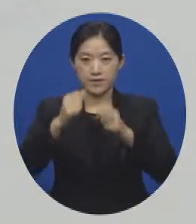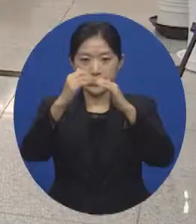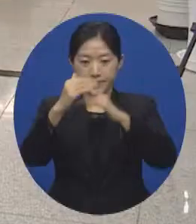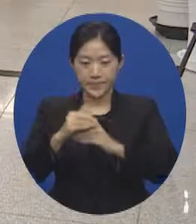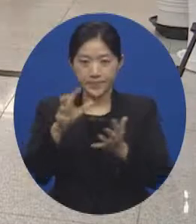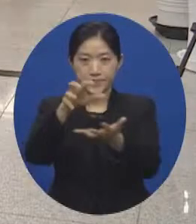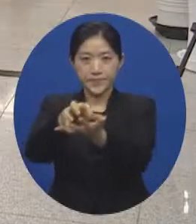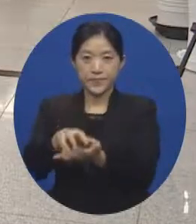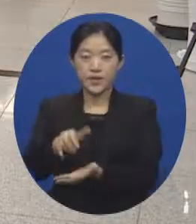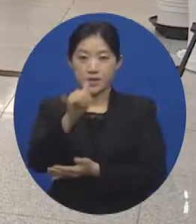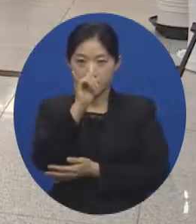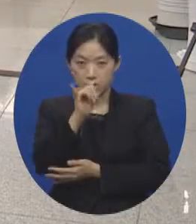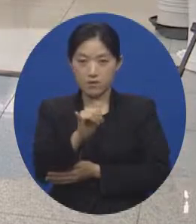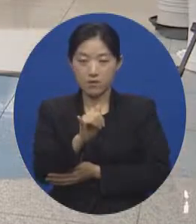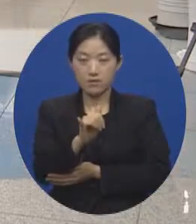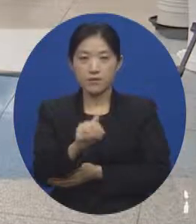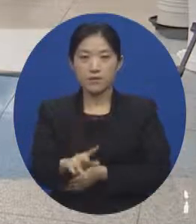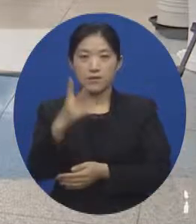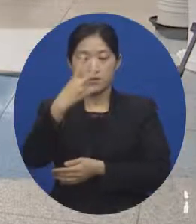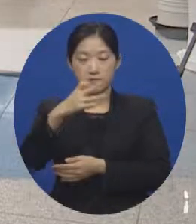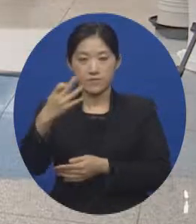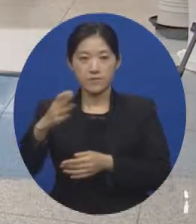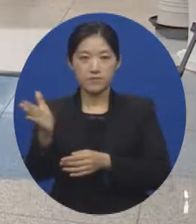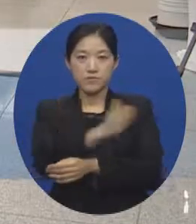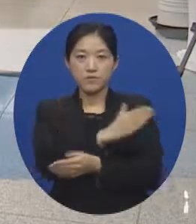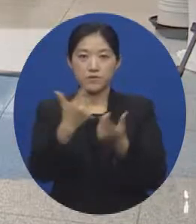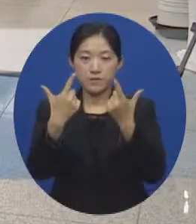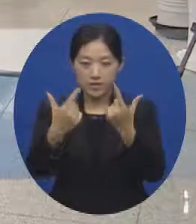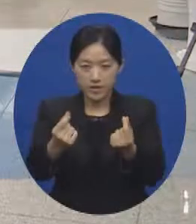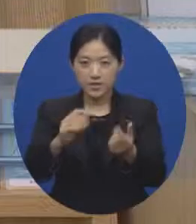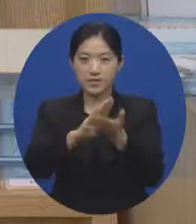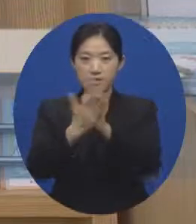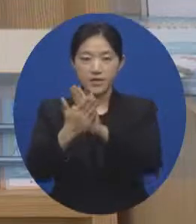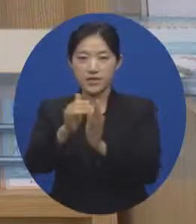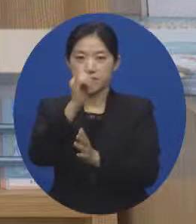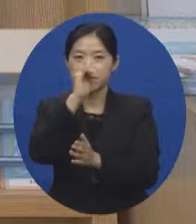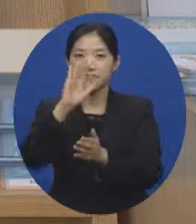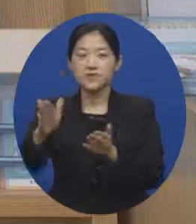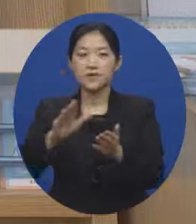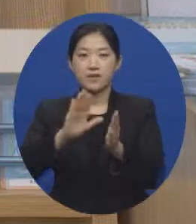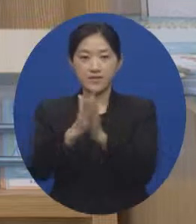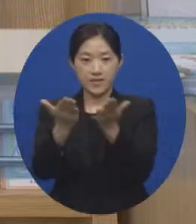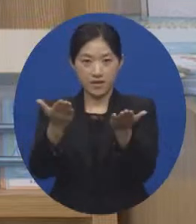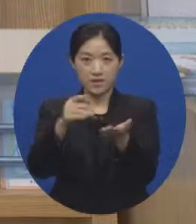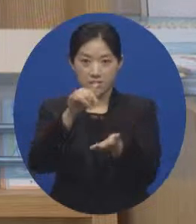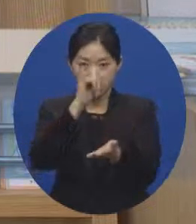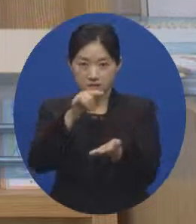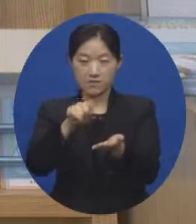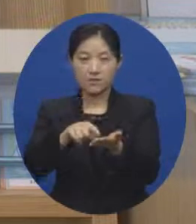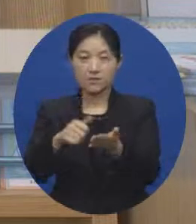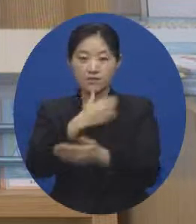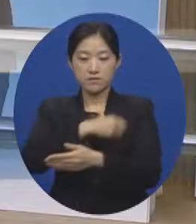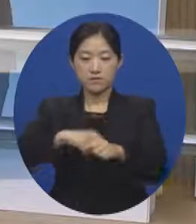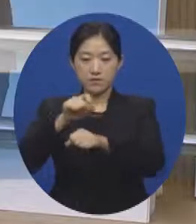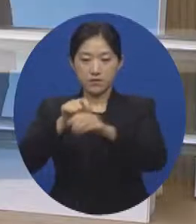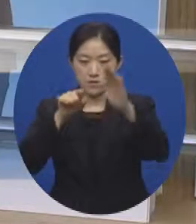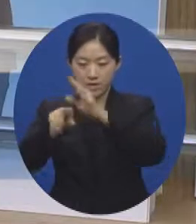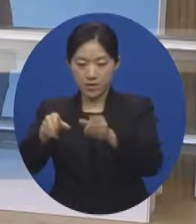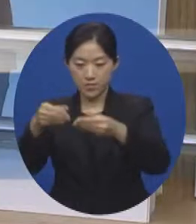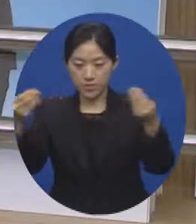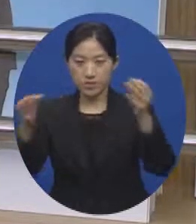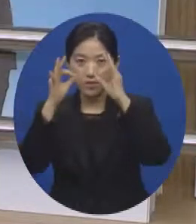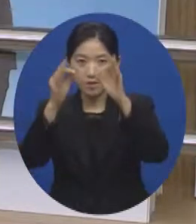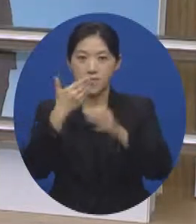정리되어 있습니다. 2014년부터 이렇게 달라집니다 책자는 가까운 동 주민자치센터에서 열람하실 수 있습니다.